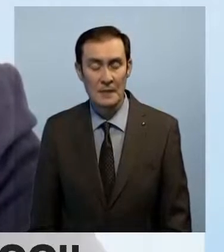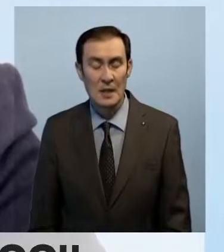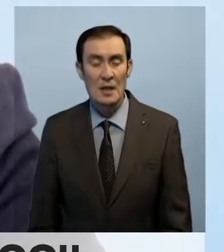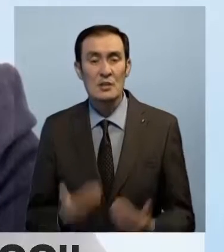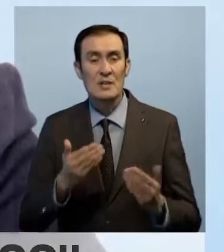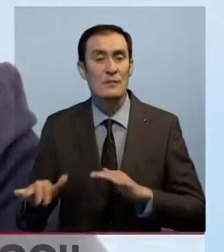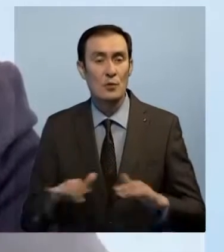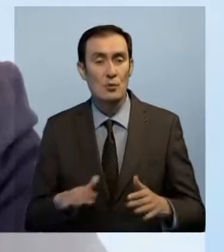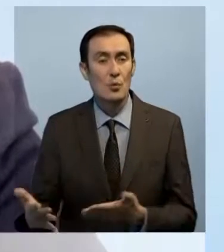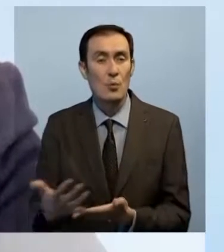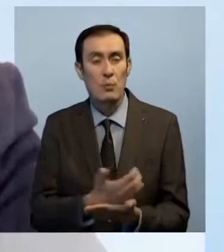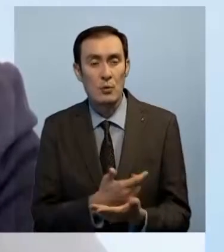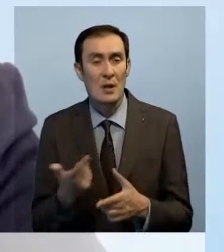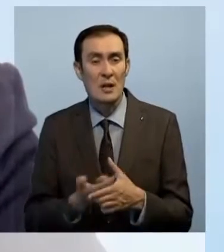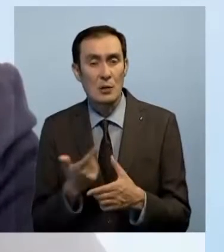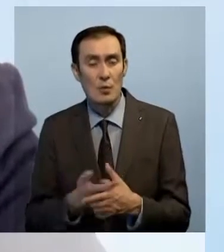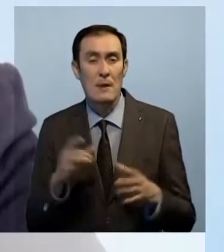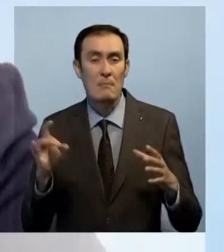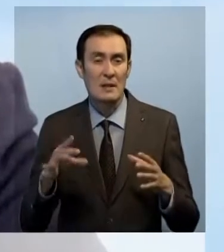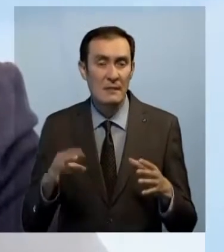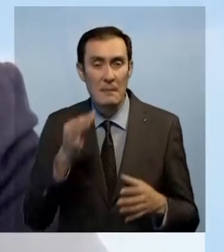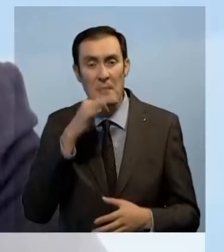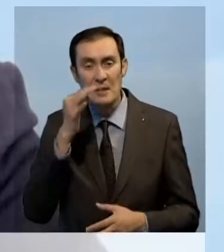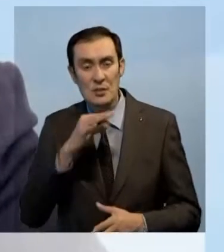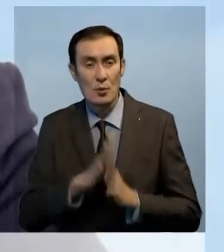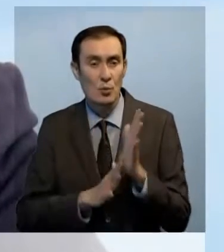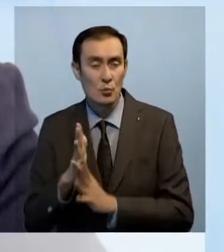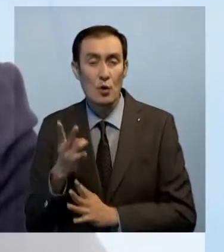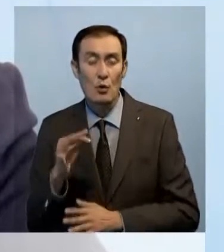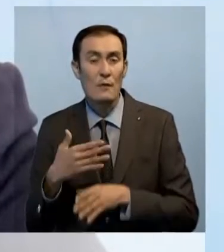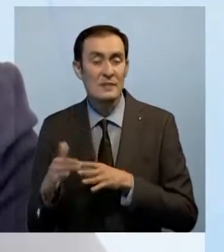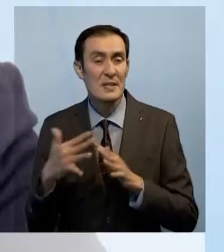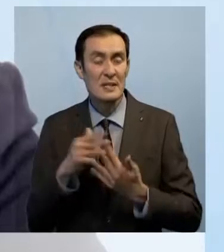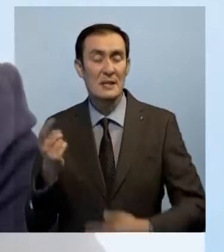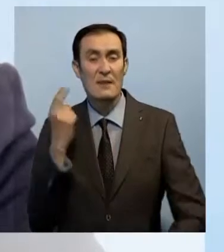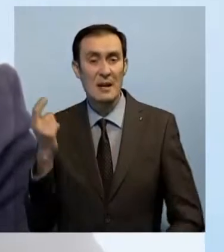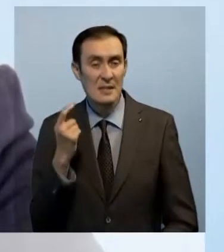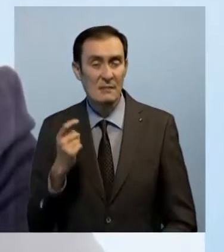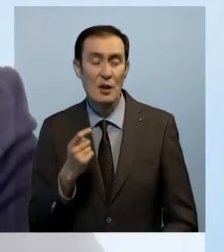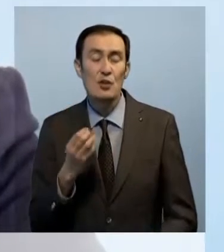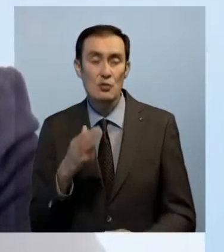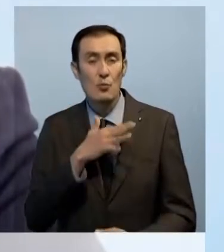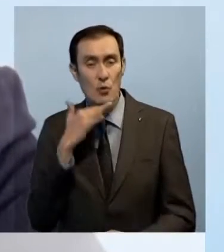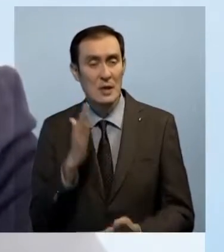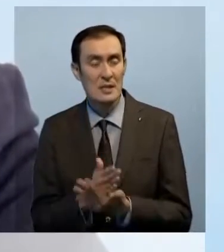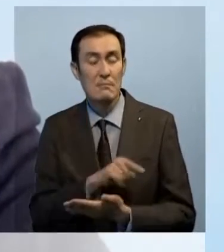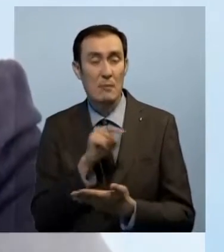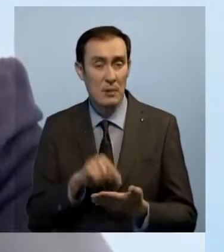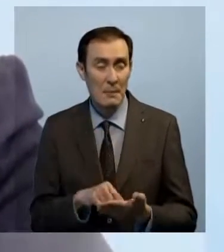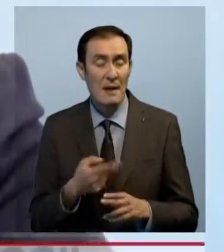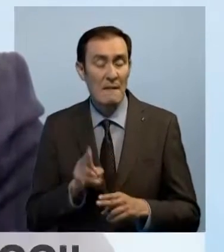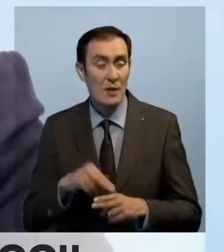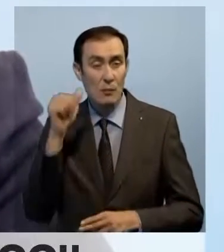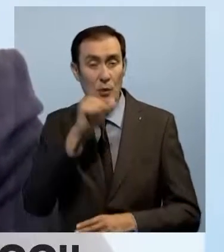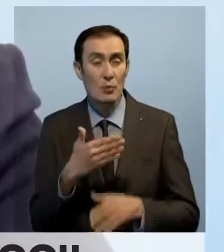Ведется уборка картофеля, овощей, бахчевых, масличных культур. Однако в сфере сельского хозяйства немало и нерешенных проблем. В этом году